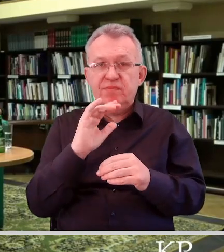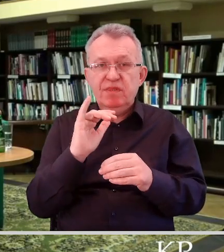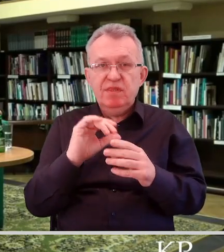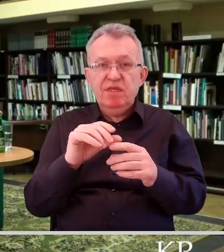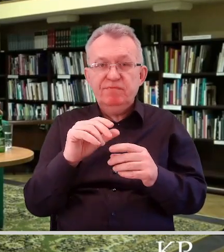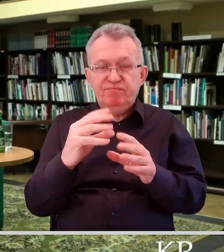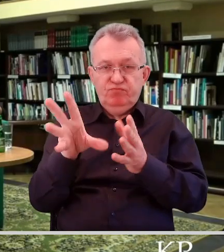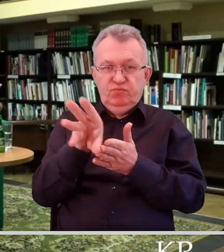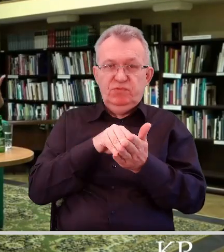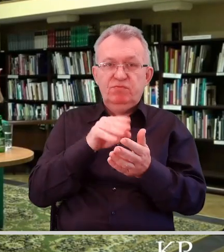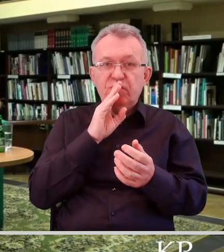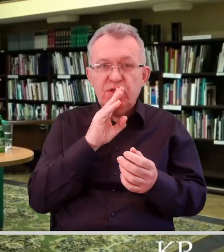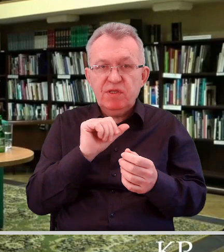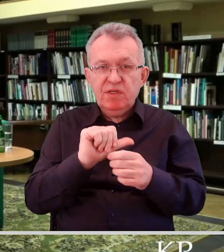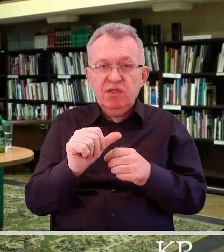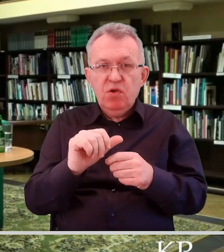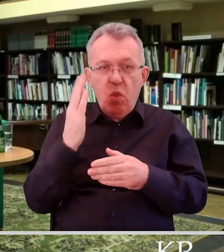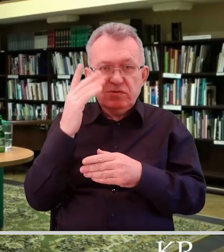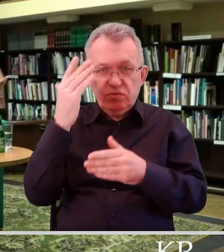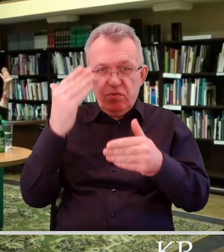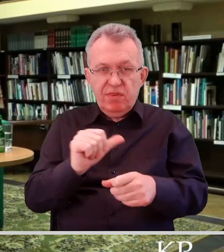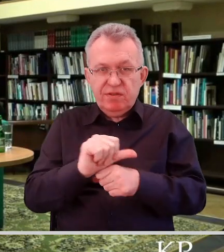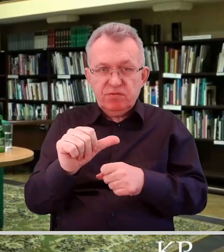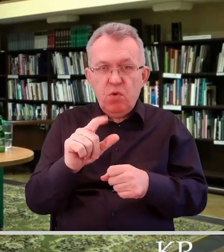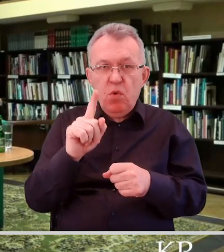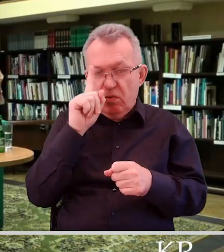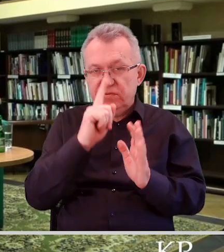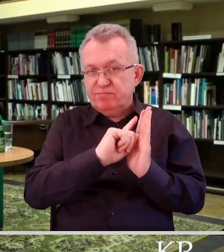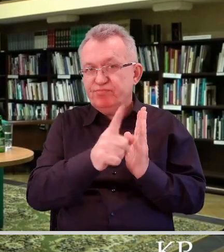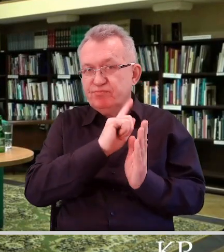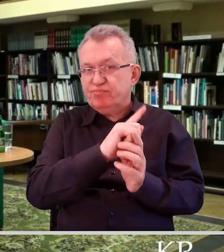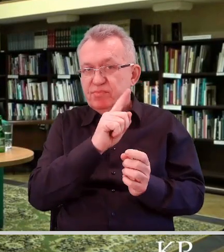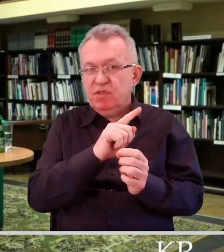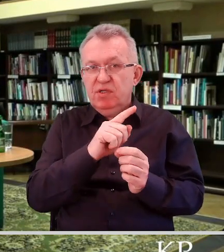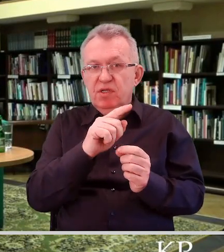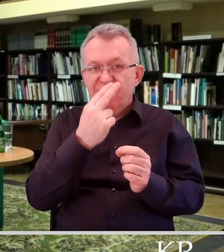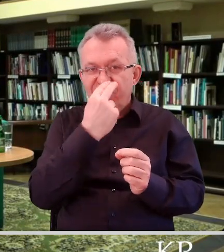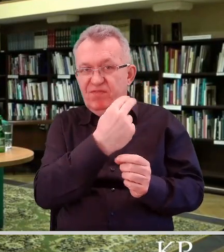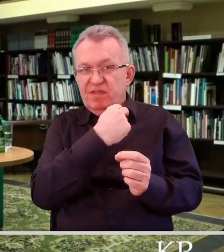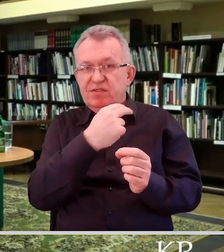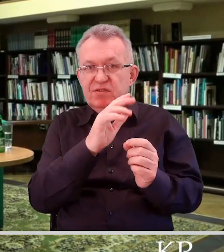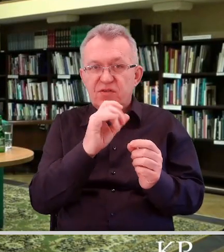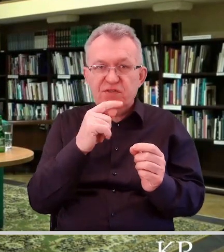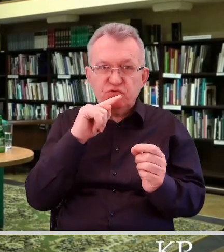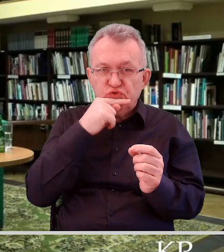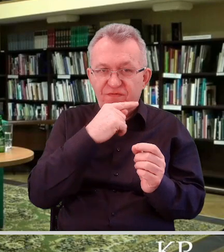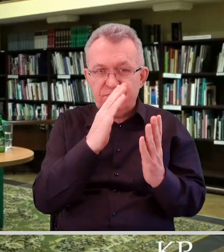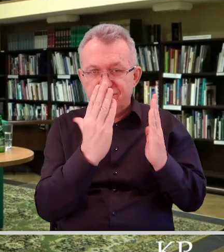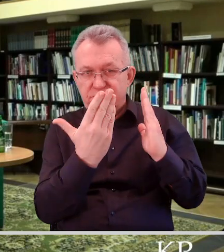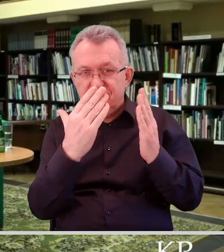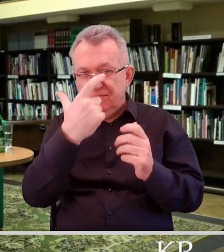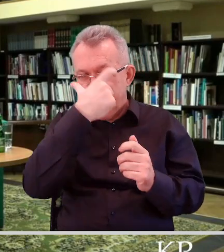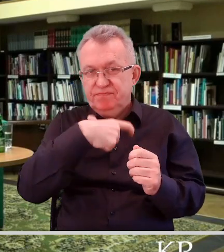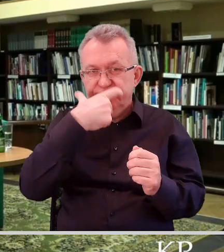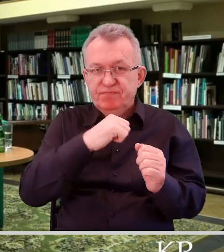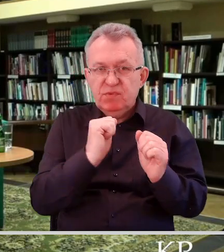gościńcu. Tak sobie ją widziałam zawsze, że jest ustawione lustro i ludzie ją mijają, przechodzą, a ona odbija po prostu trochę krzywe takie